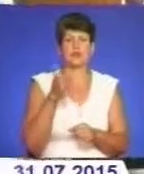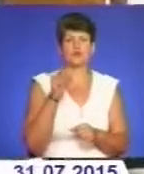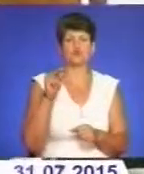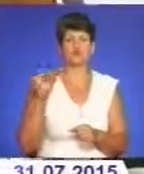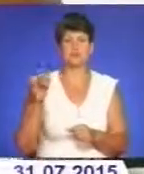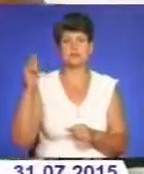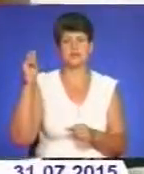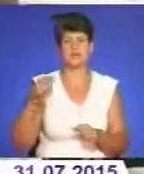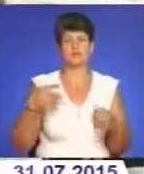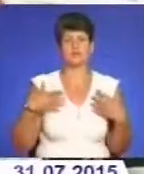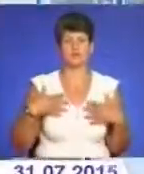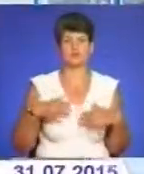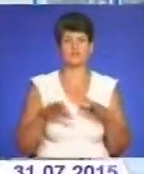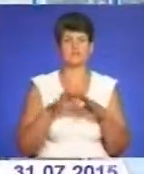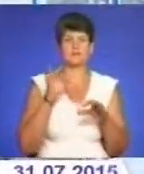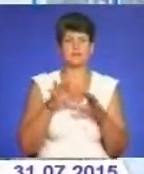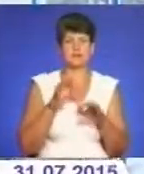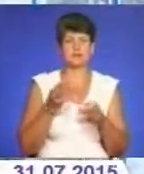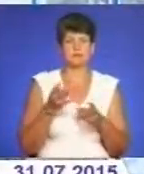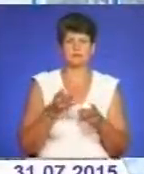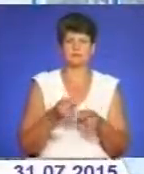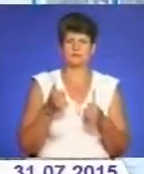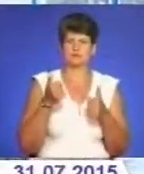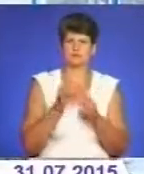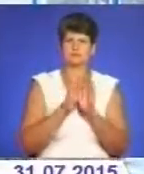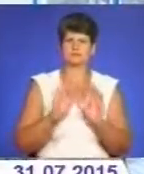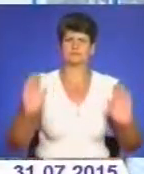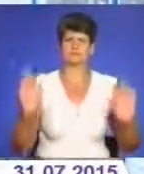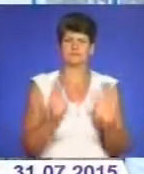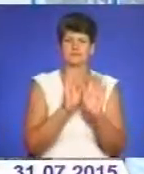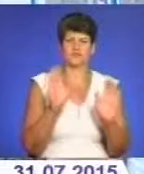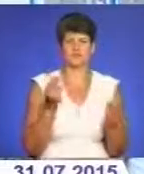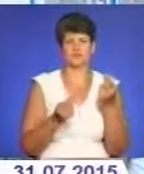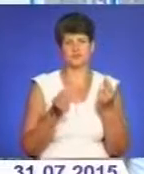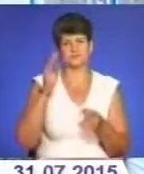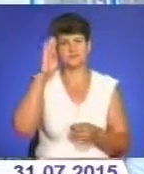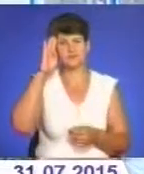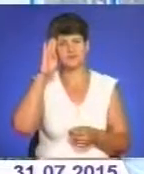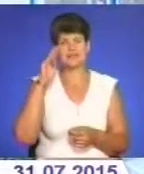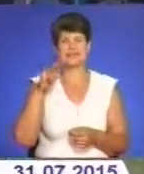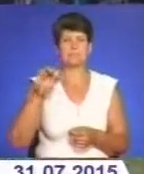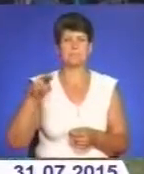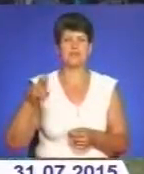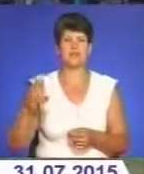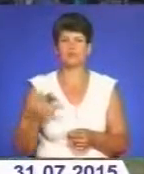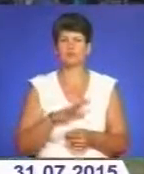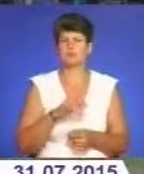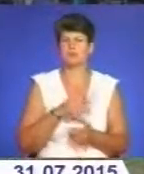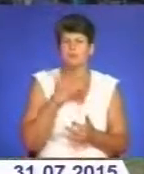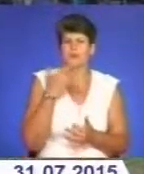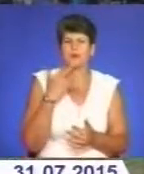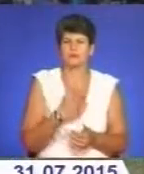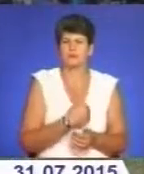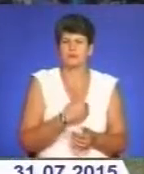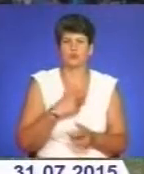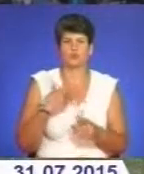із Грузії. Аби пройти відбір, потрібно було добряче наспіватися, жартує співрозмовник. Адже із Тбілісі було багато охочих відвідати